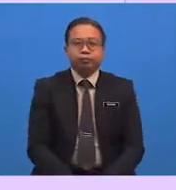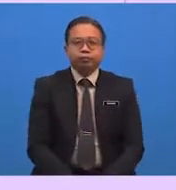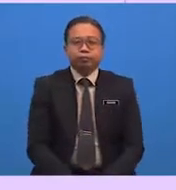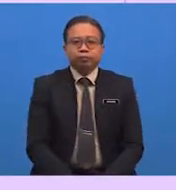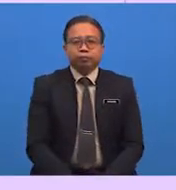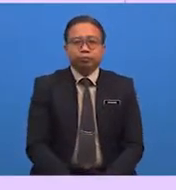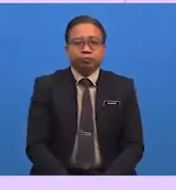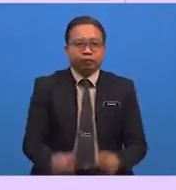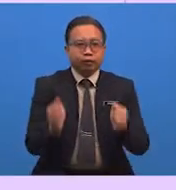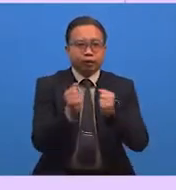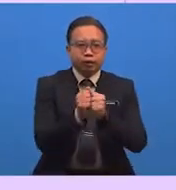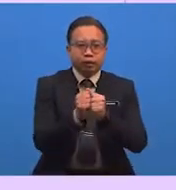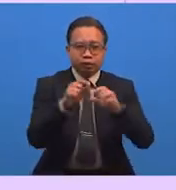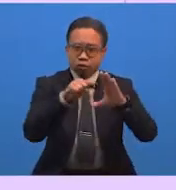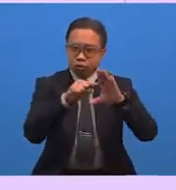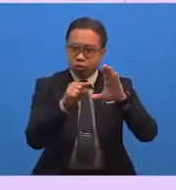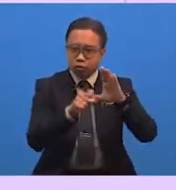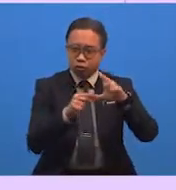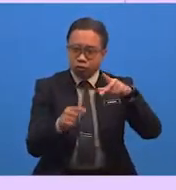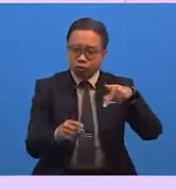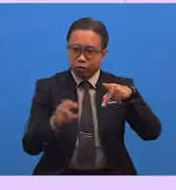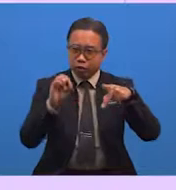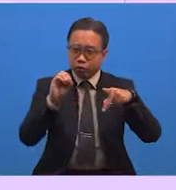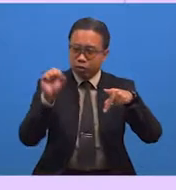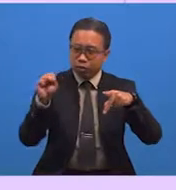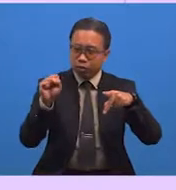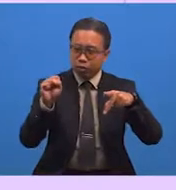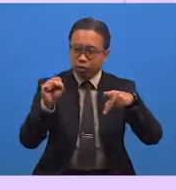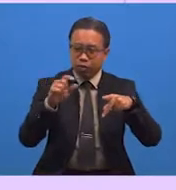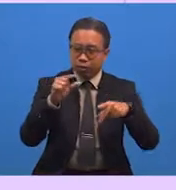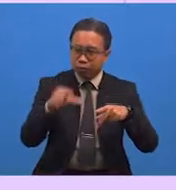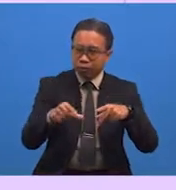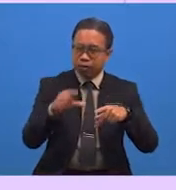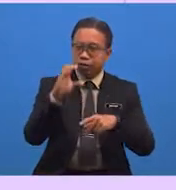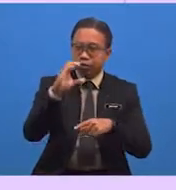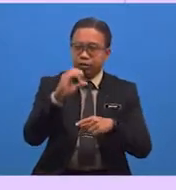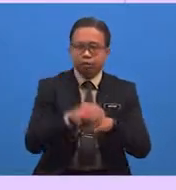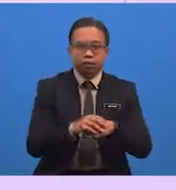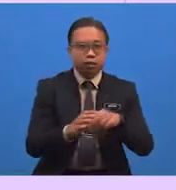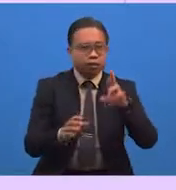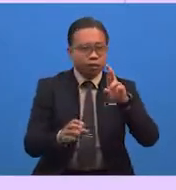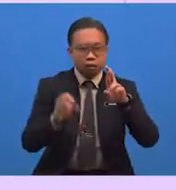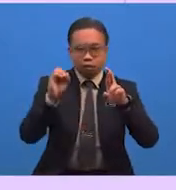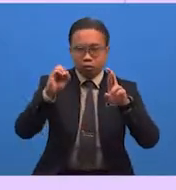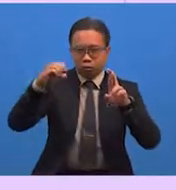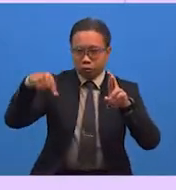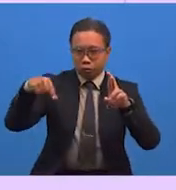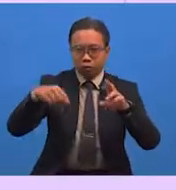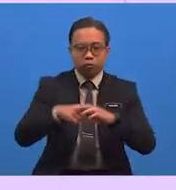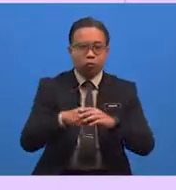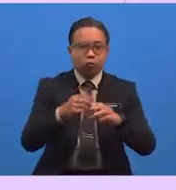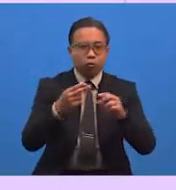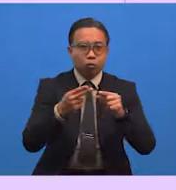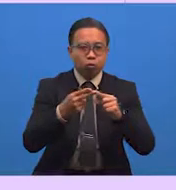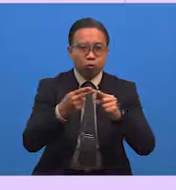juga dengan sudut POS, dilabel dengan huruf C, dan sudut ROQ, dilabel dengan huruf